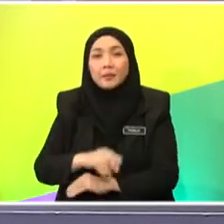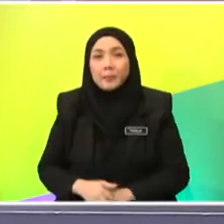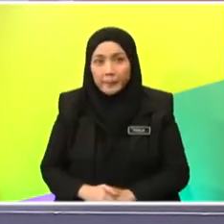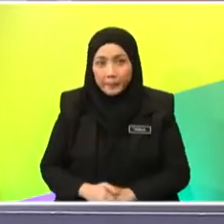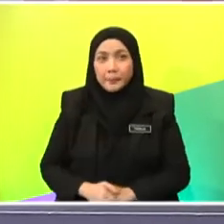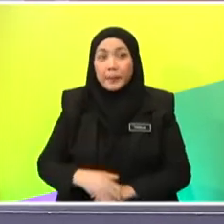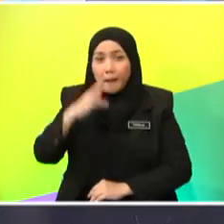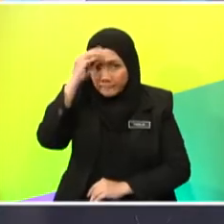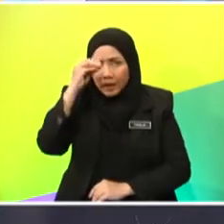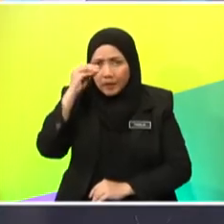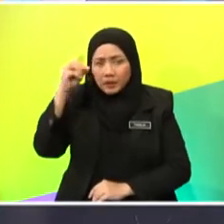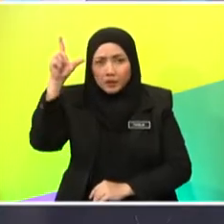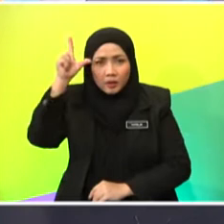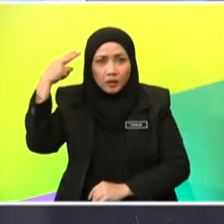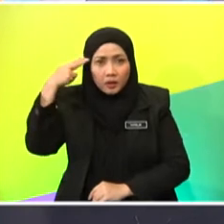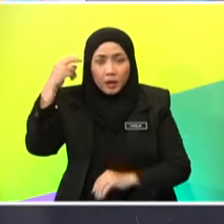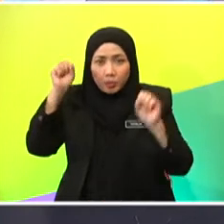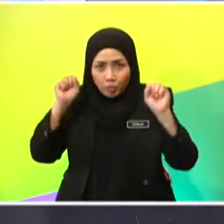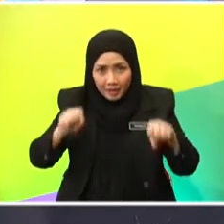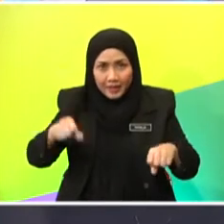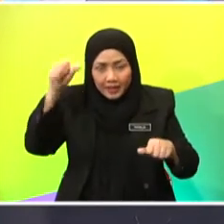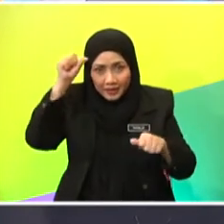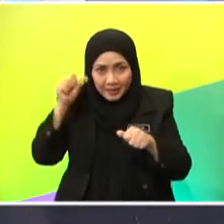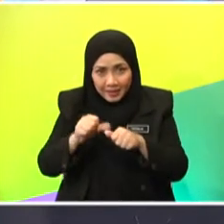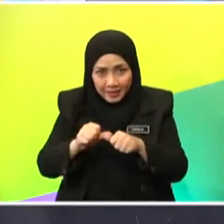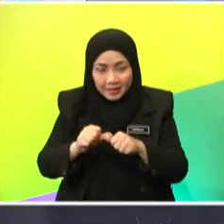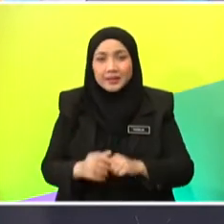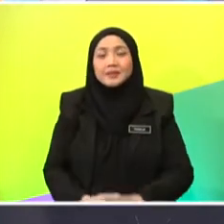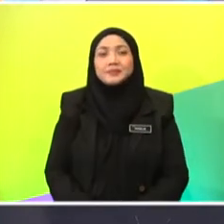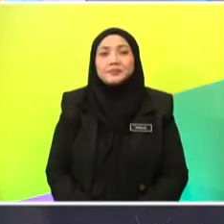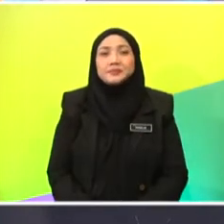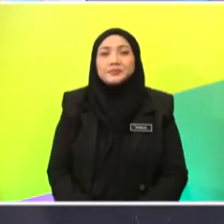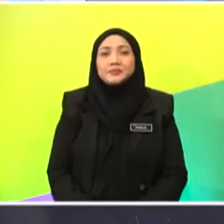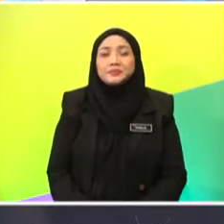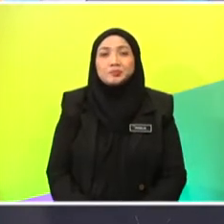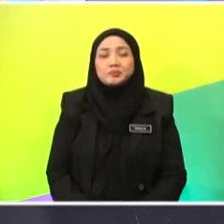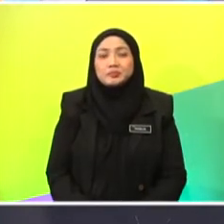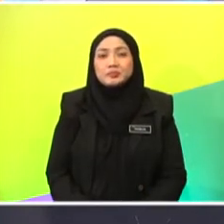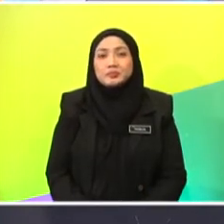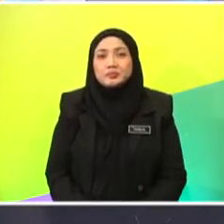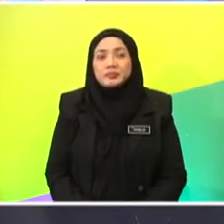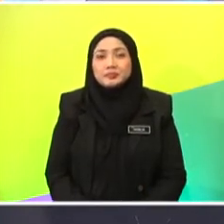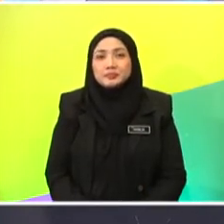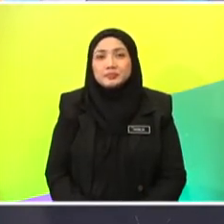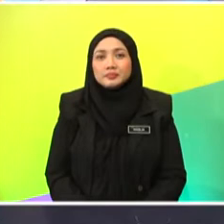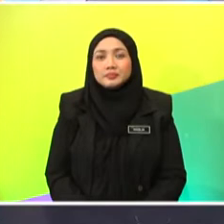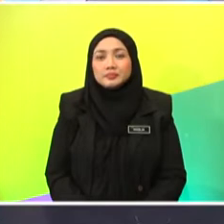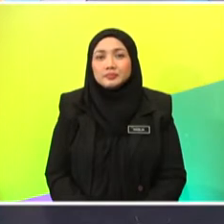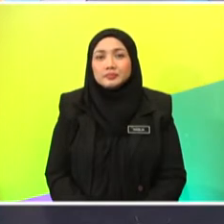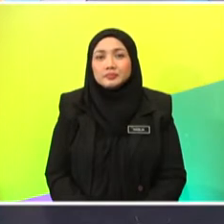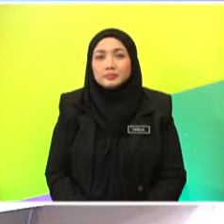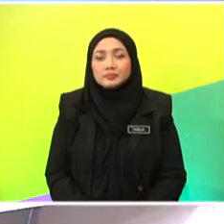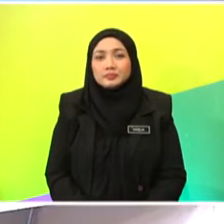boleh Hai Jazz sekali lagi lah tolong cek gula boleh deh jagun saya bantu cek gu bagaimana Oke masih ini